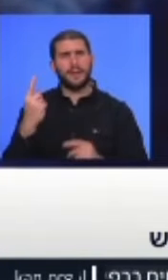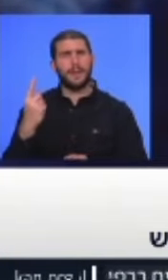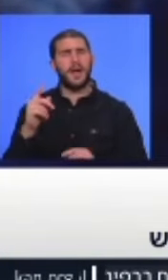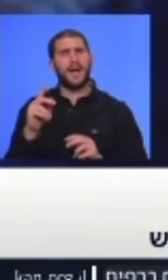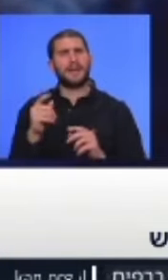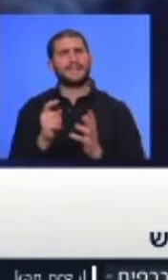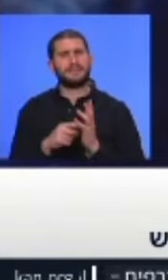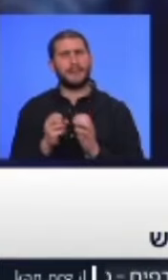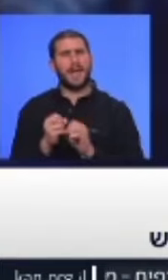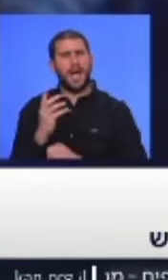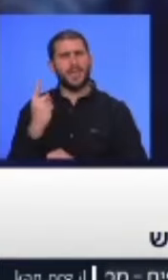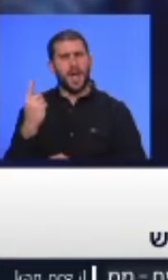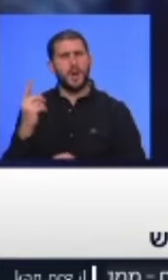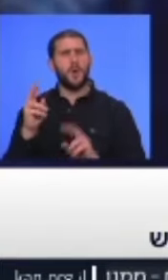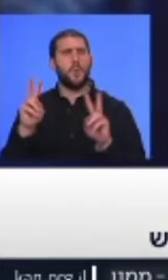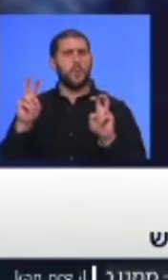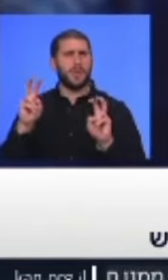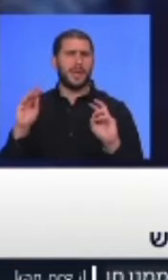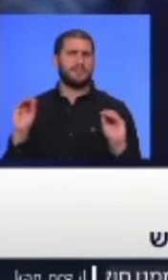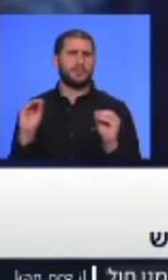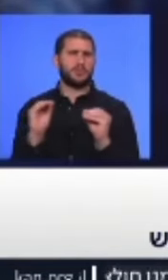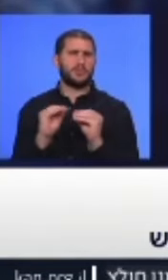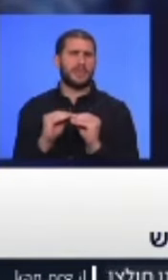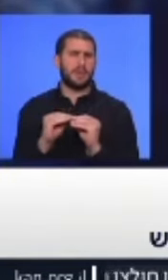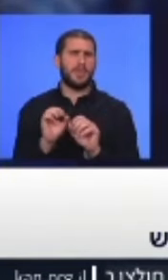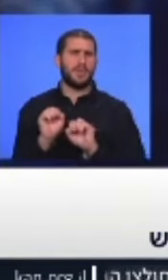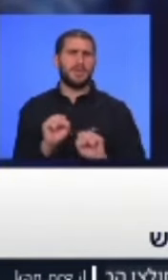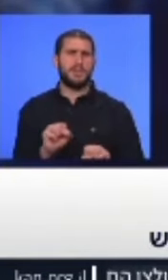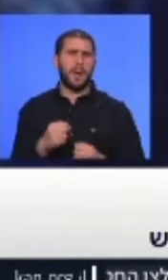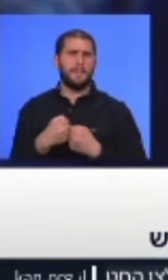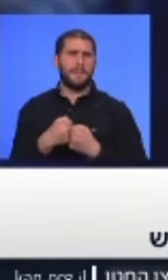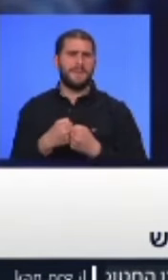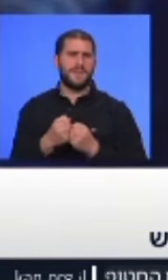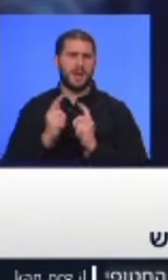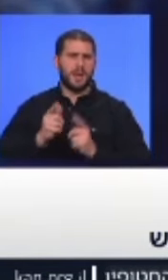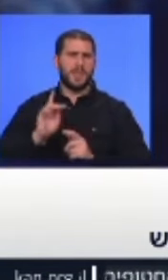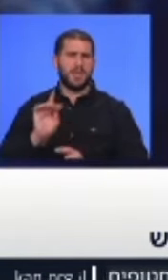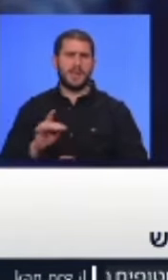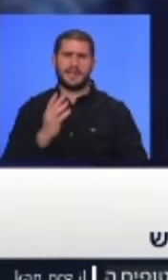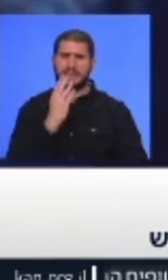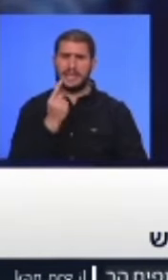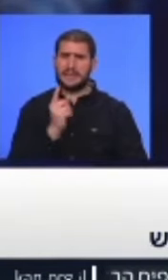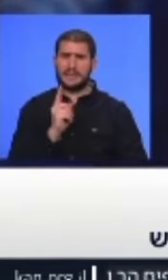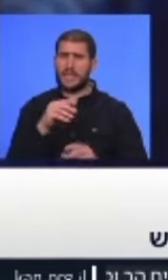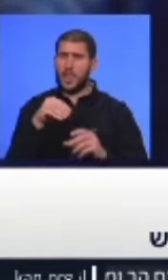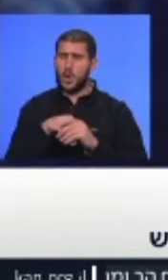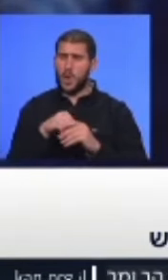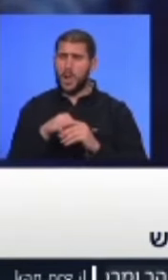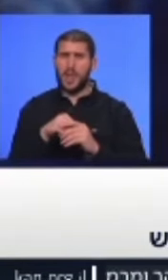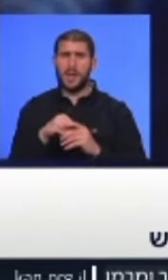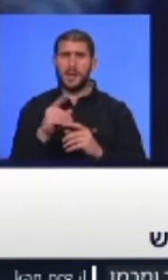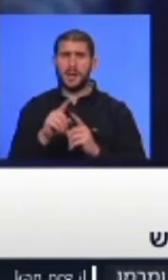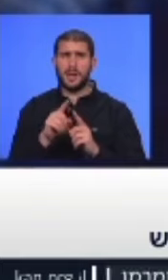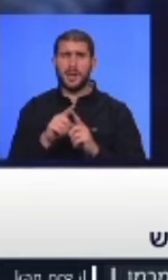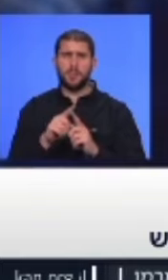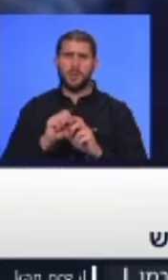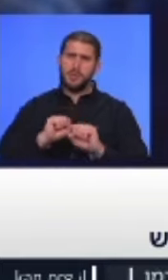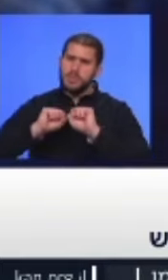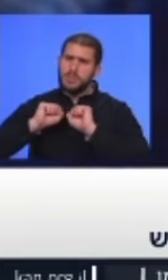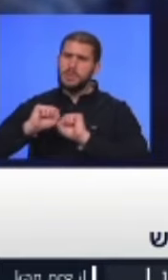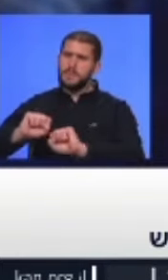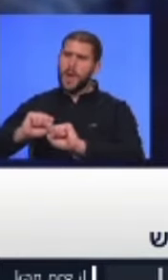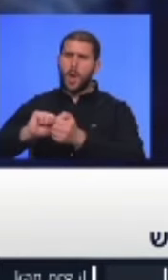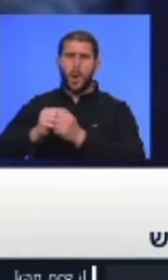ההדחה שלו מוגדרת באופן מאוד מצומצם. תמיכה במאבק מזויה נגד מדינת ישראל, זה לא כולל גילויי סולידריות או